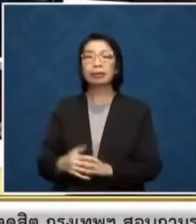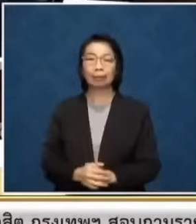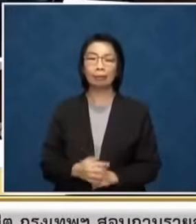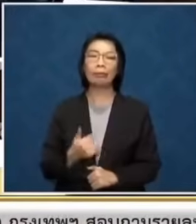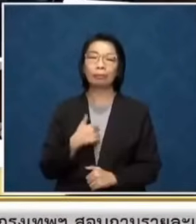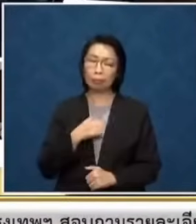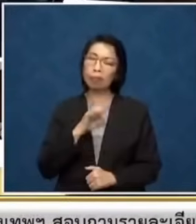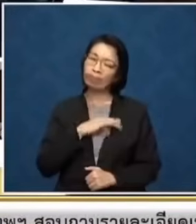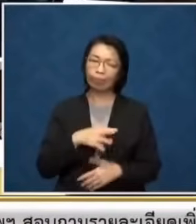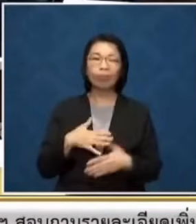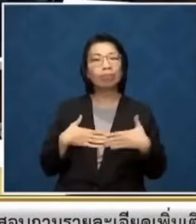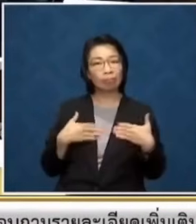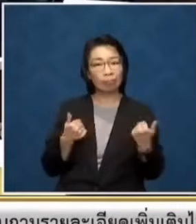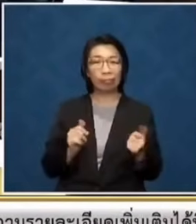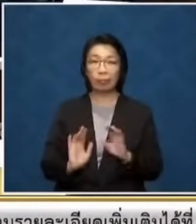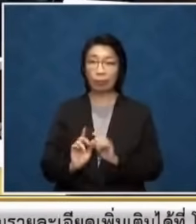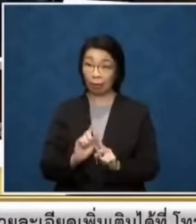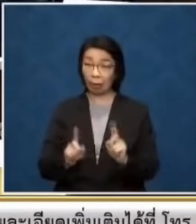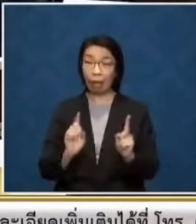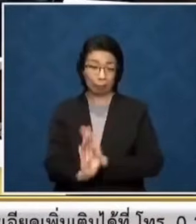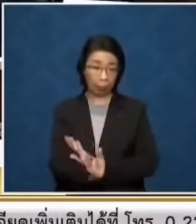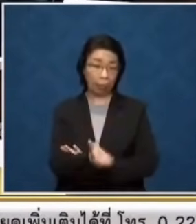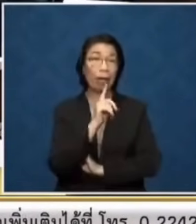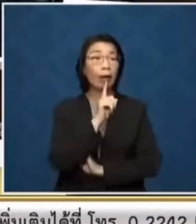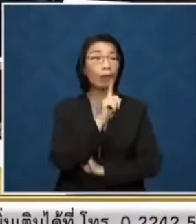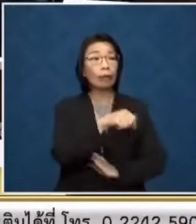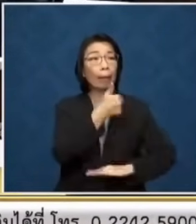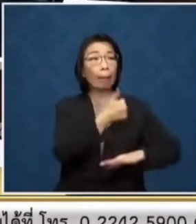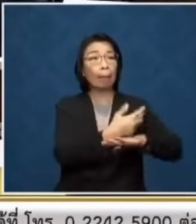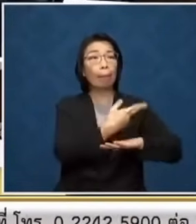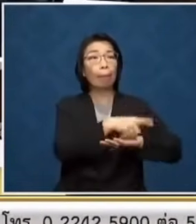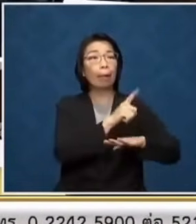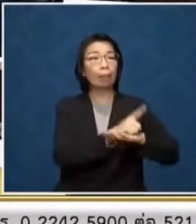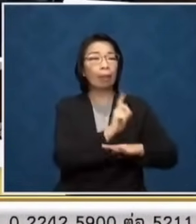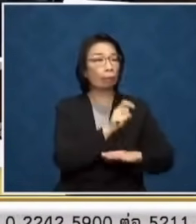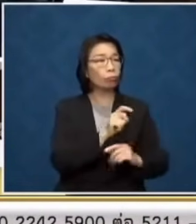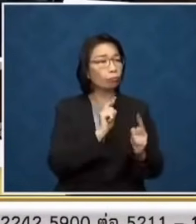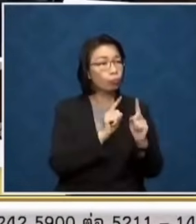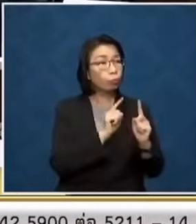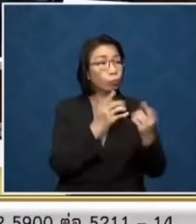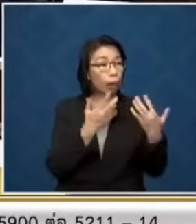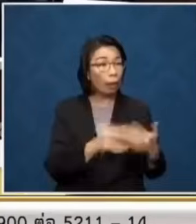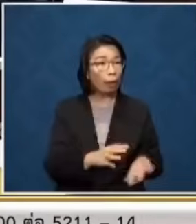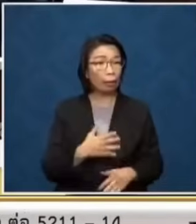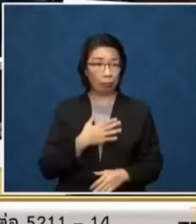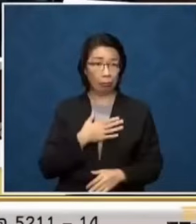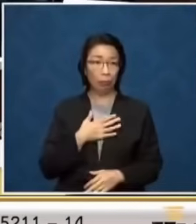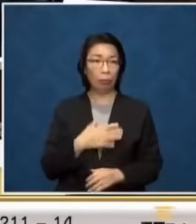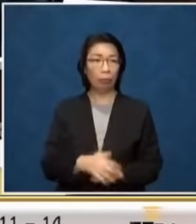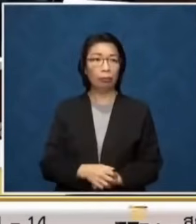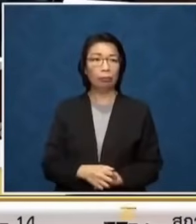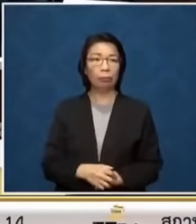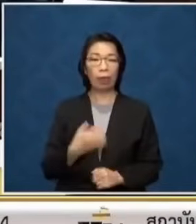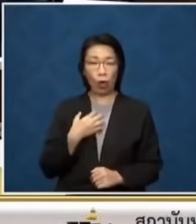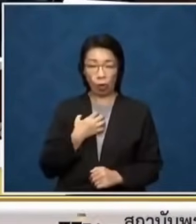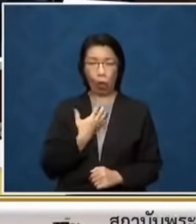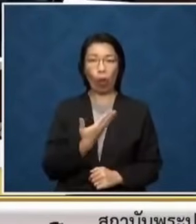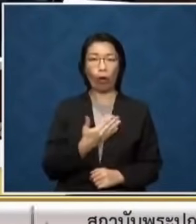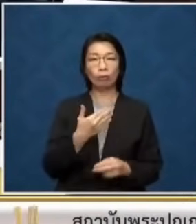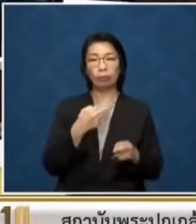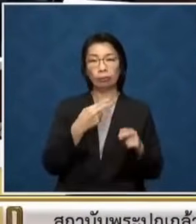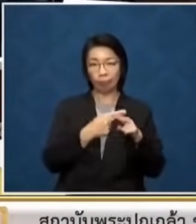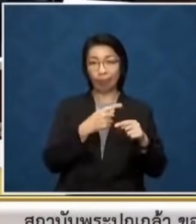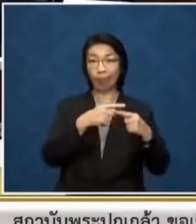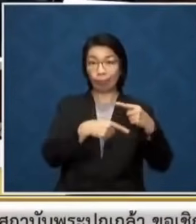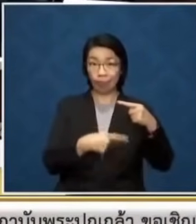เมื่อเช้าผมขึ้นไปคุยกับท่านประธานก็หารือกันเรียบร้อยแล้วผมบอกว่าเดี๋ยวผมเรียงลำดับผมยอมถาม